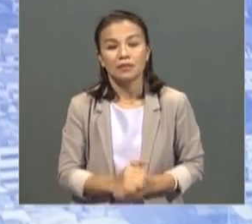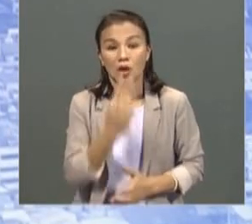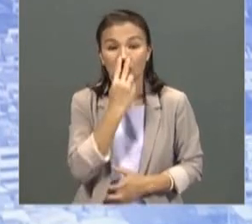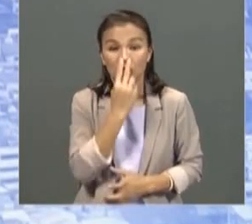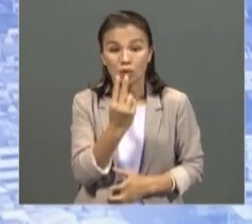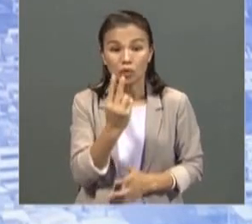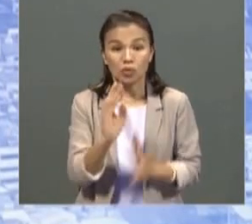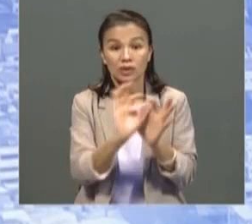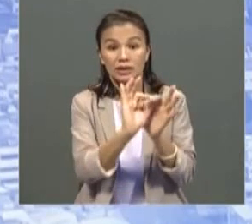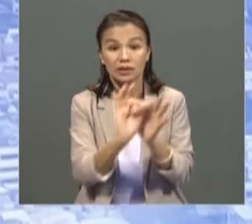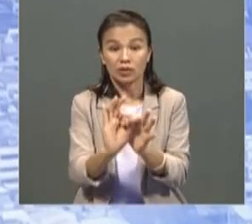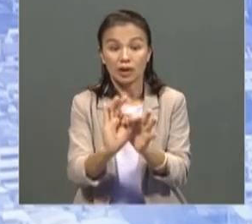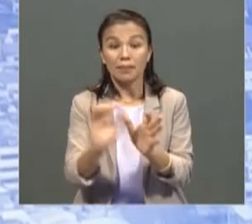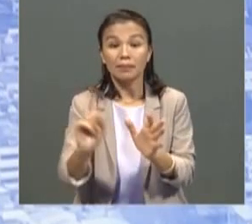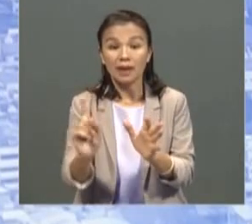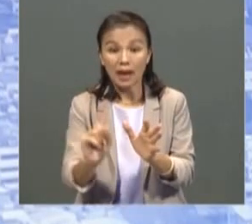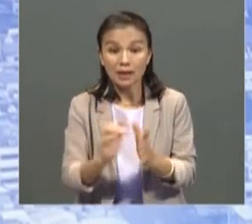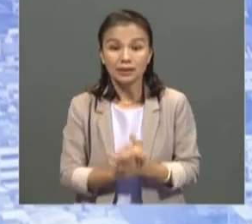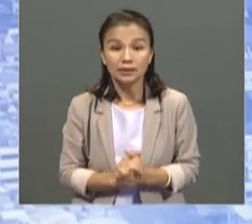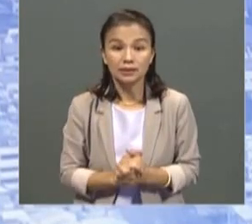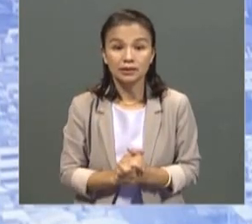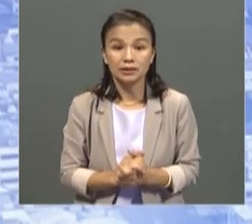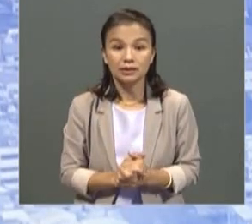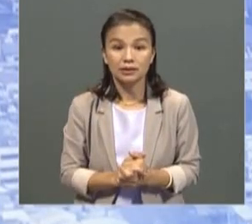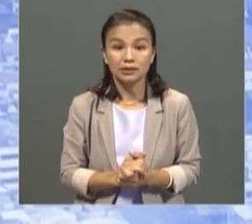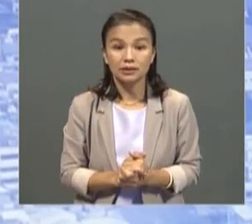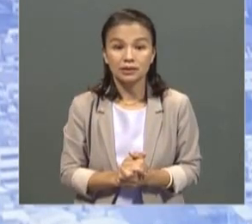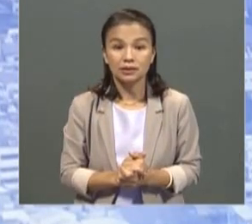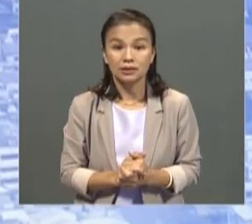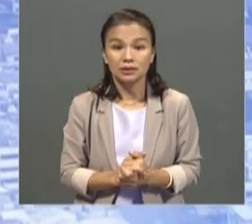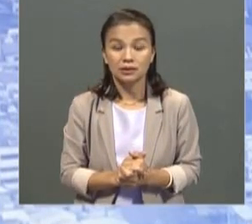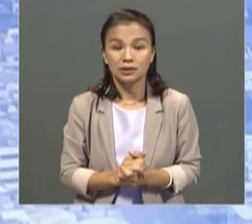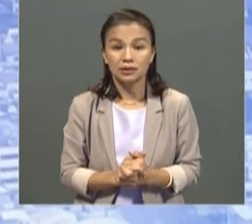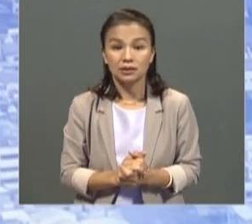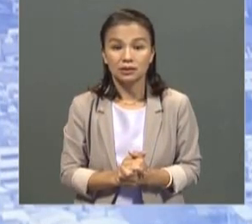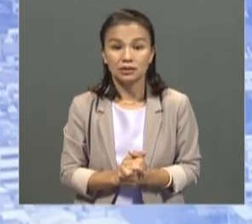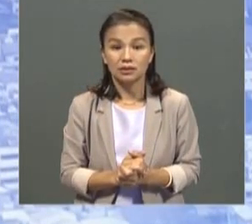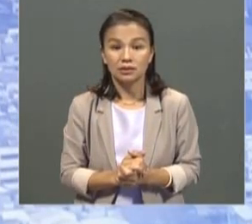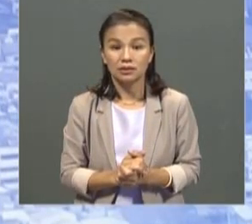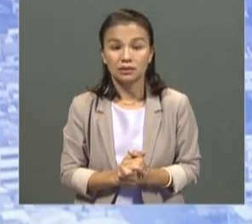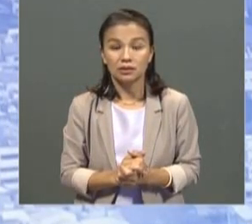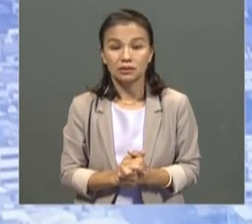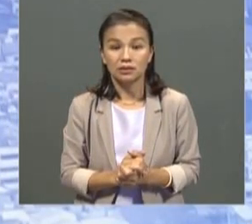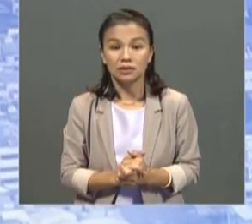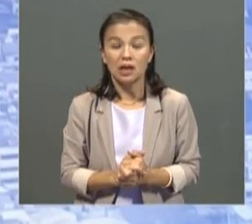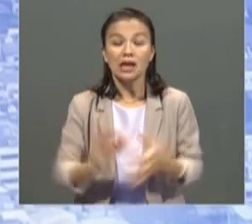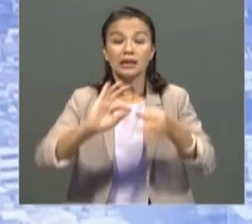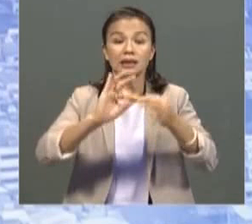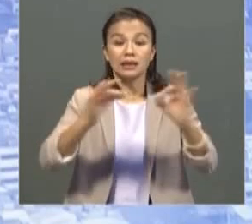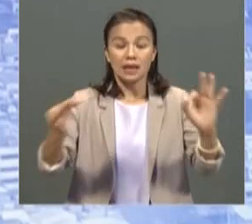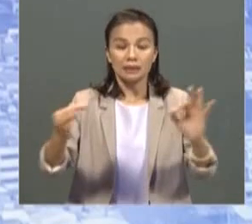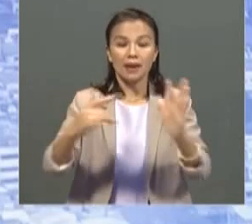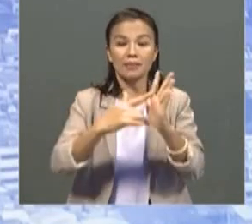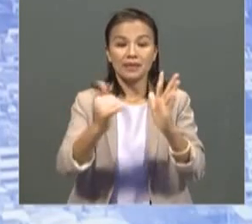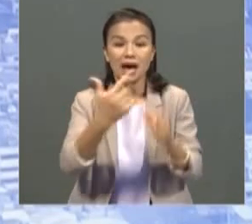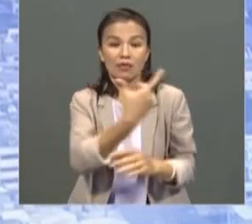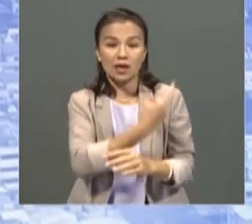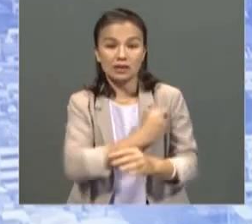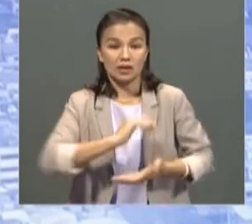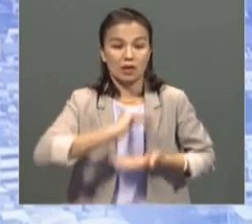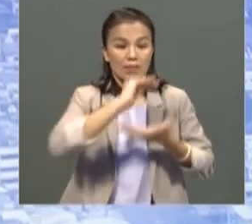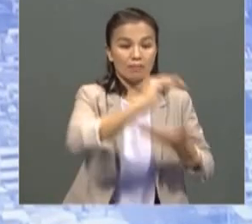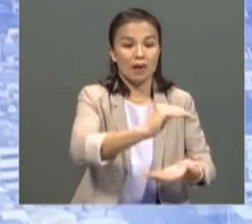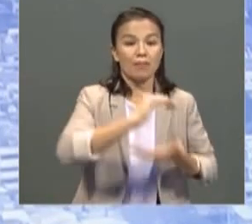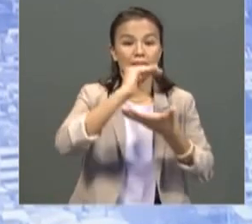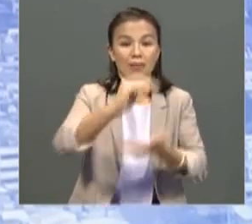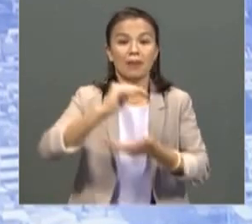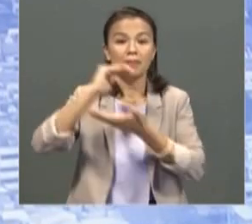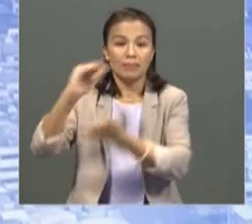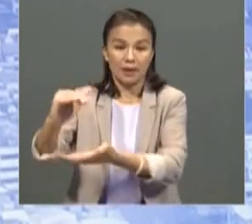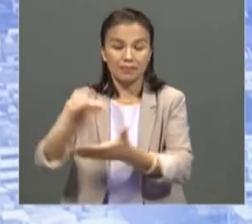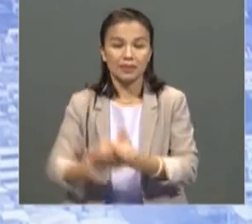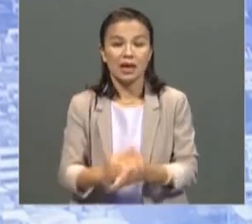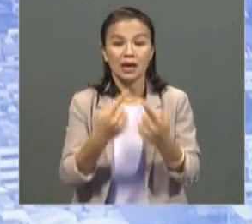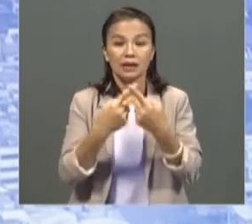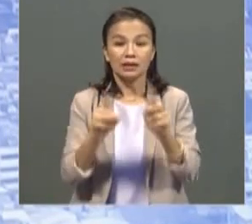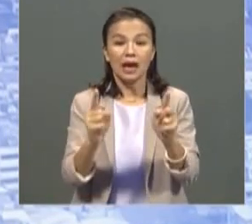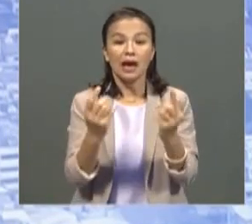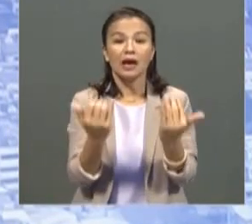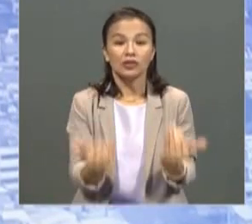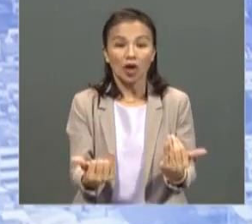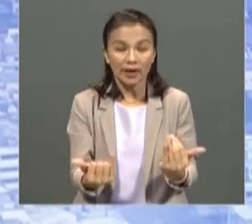ယ်ကျွန်တော်တို့အ